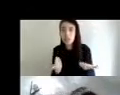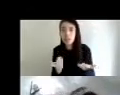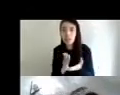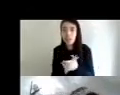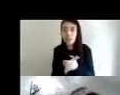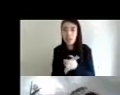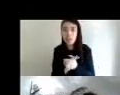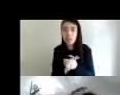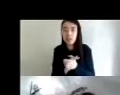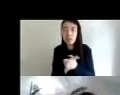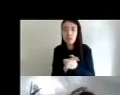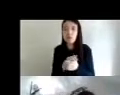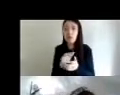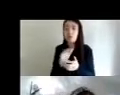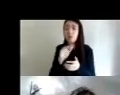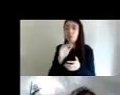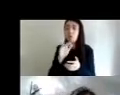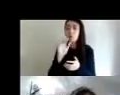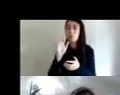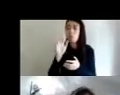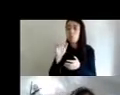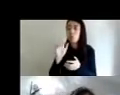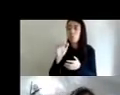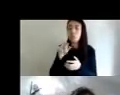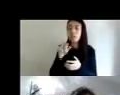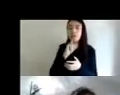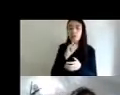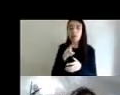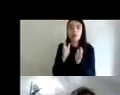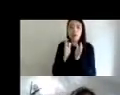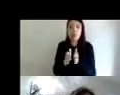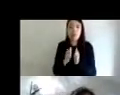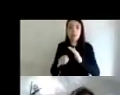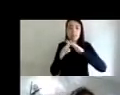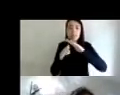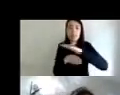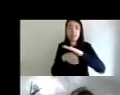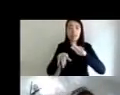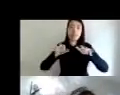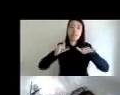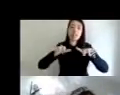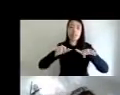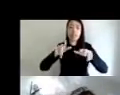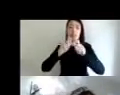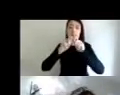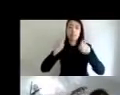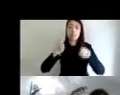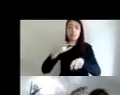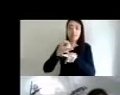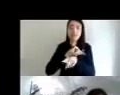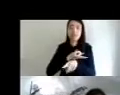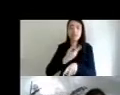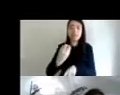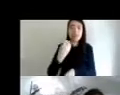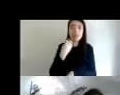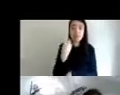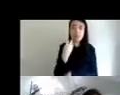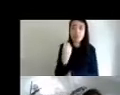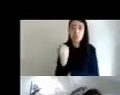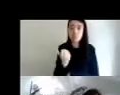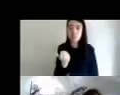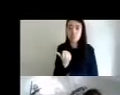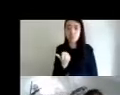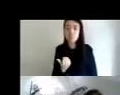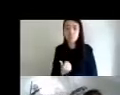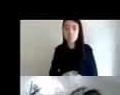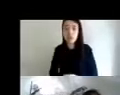都可以咧，喺嗰個 chat room 嗰度咧打你嘅問題嘅，咁就